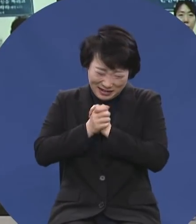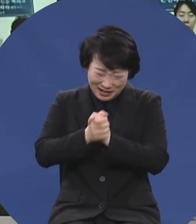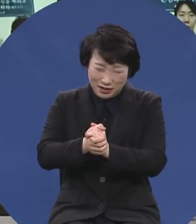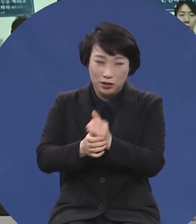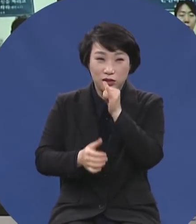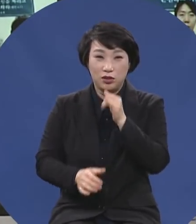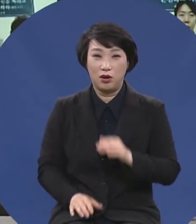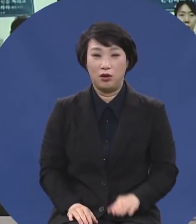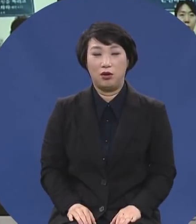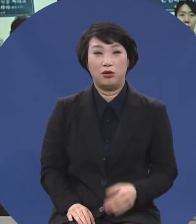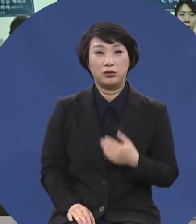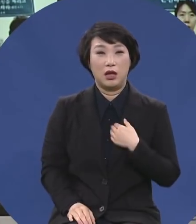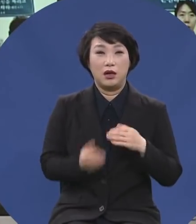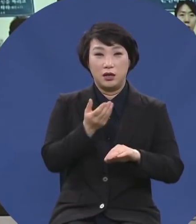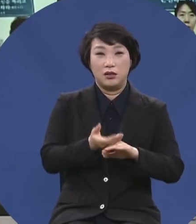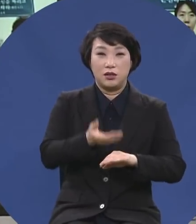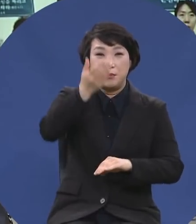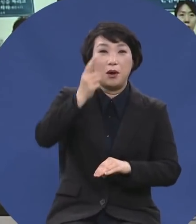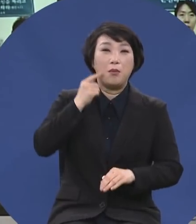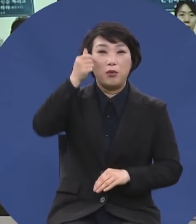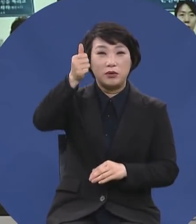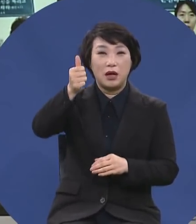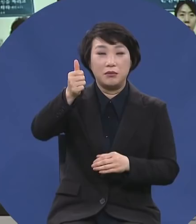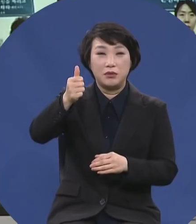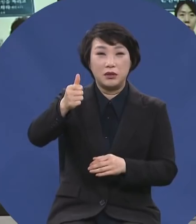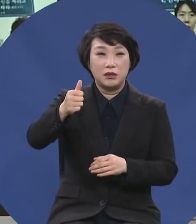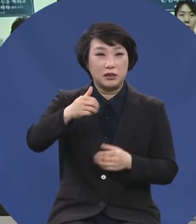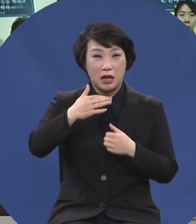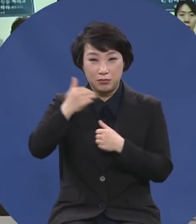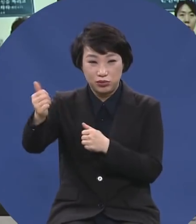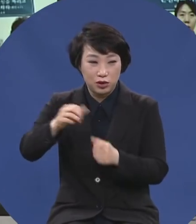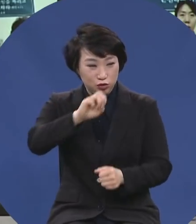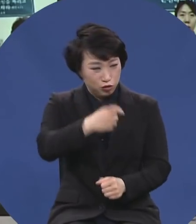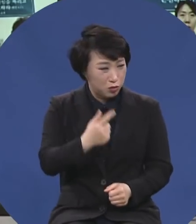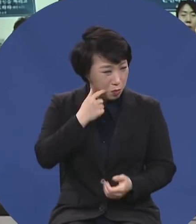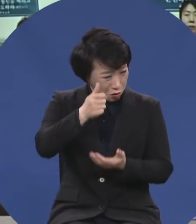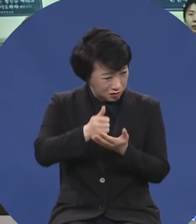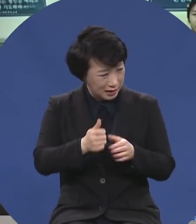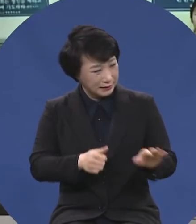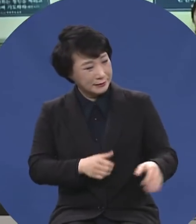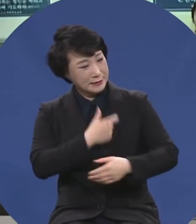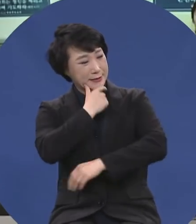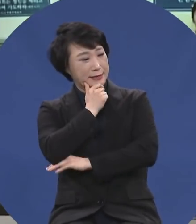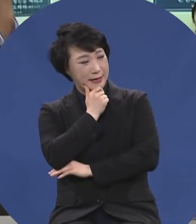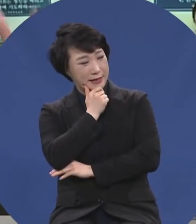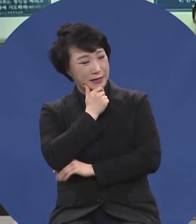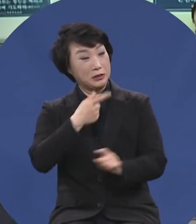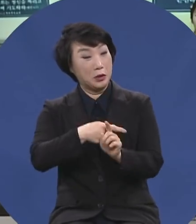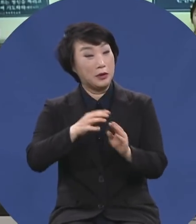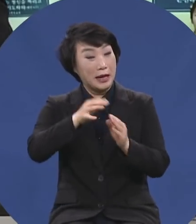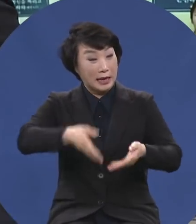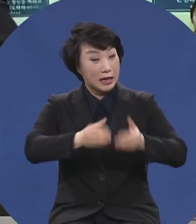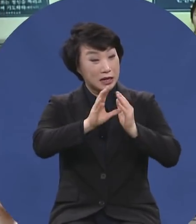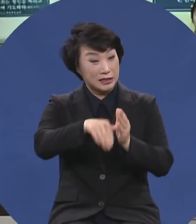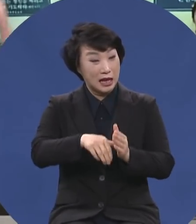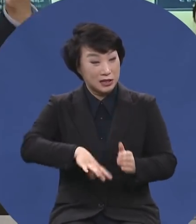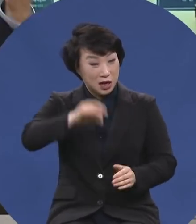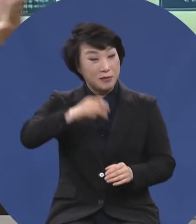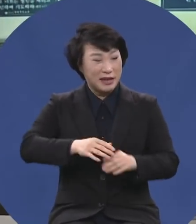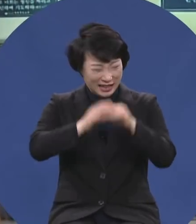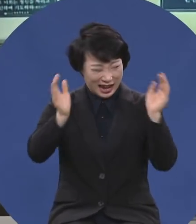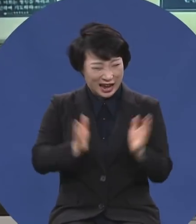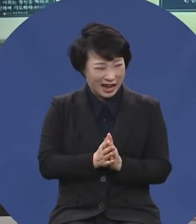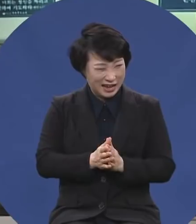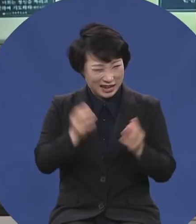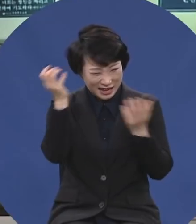우리 선배분들이 말합니다. 연 목사, 다 교회 개척할 때는 처음에는 말이야 다 열심히